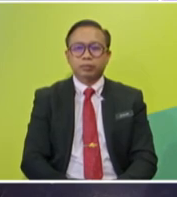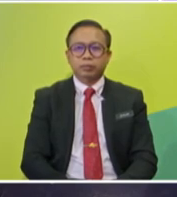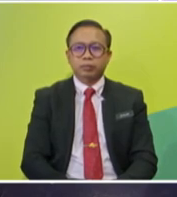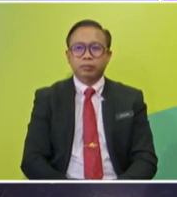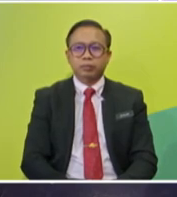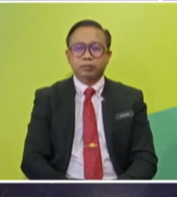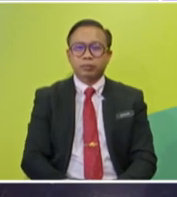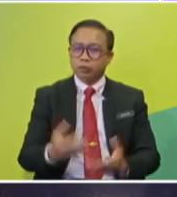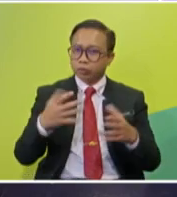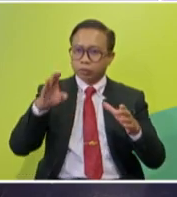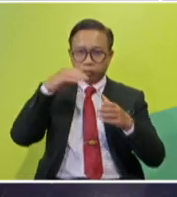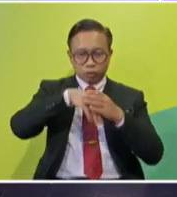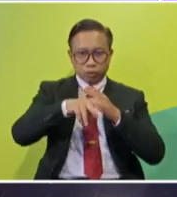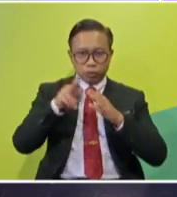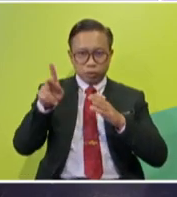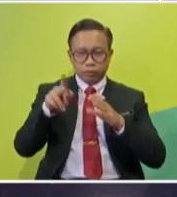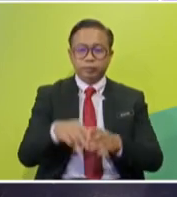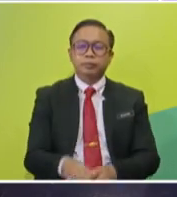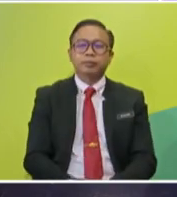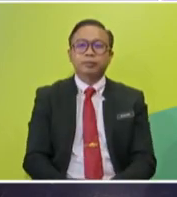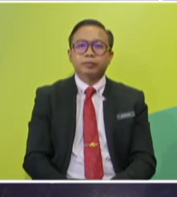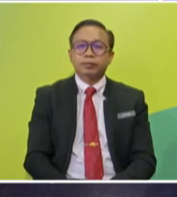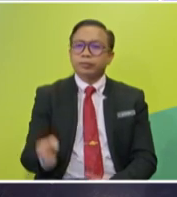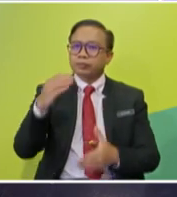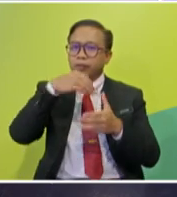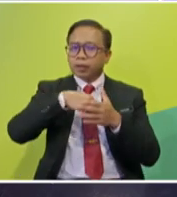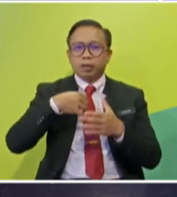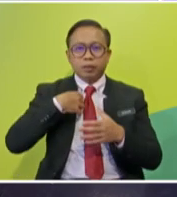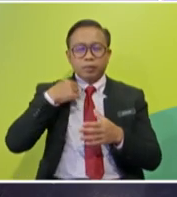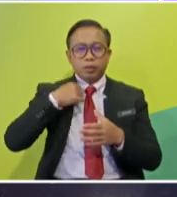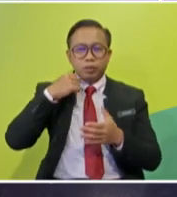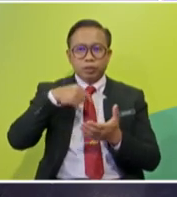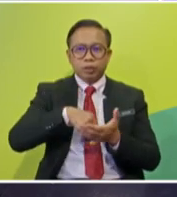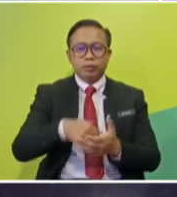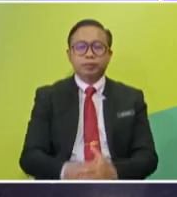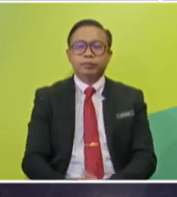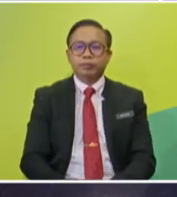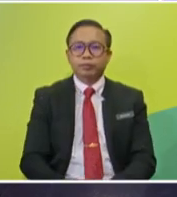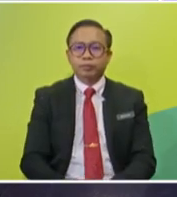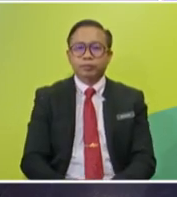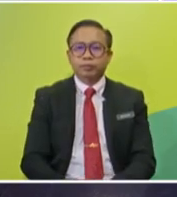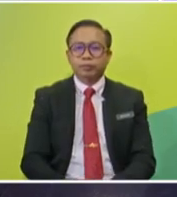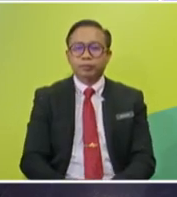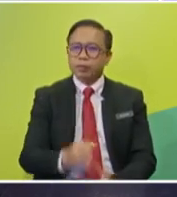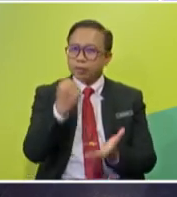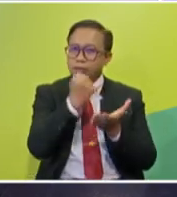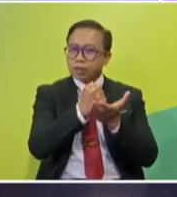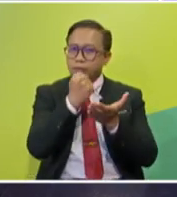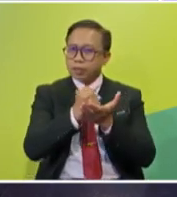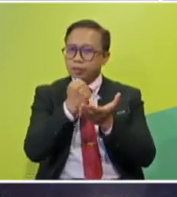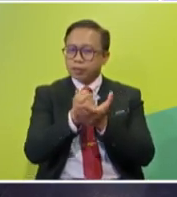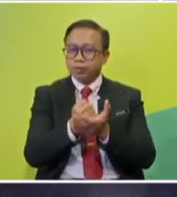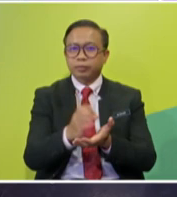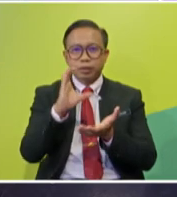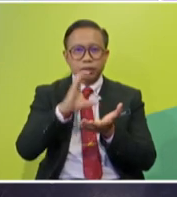sudah masukkan pelatih di dalam baju ini maksudnya kita capcaken aku